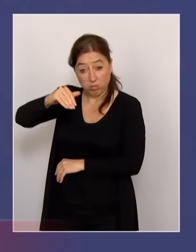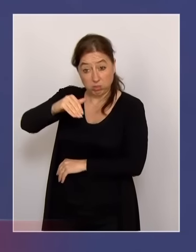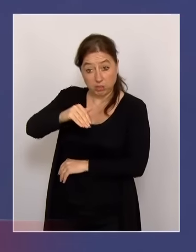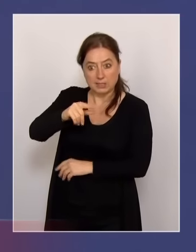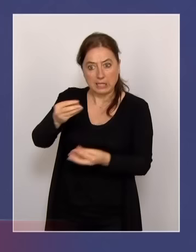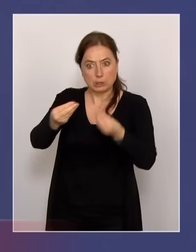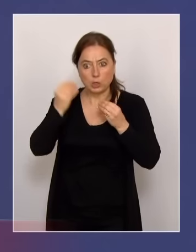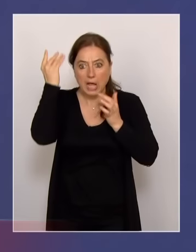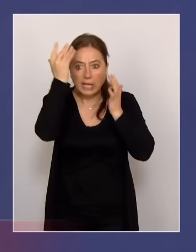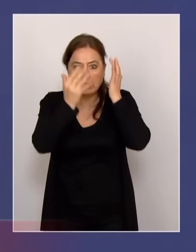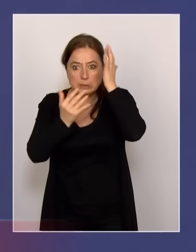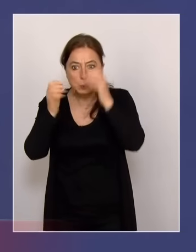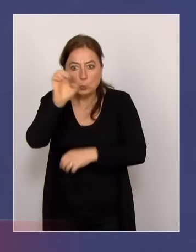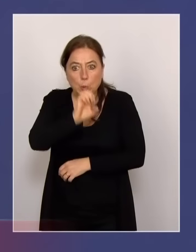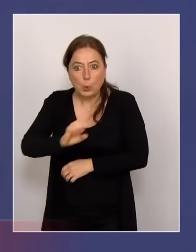et donc